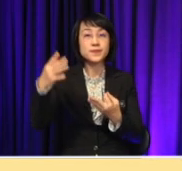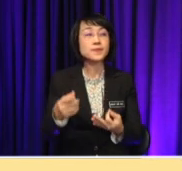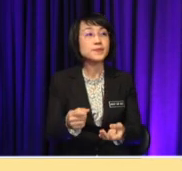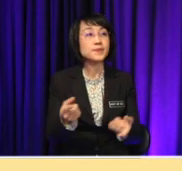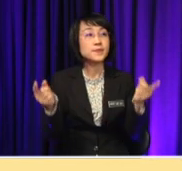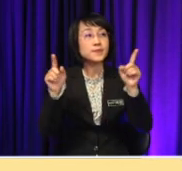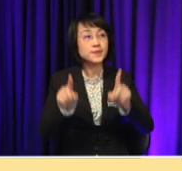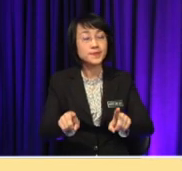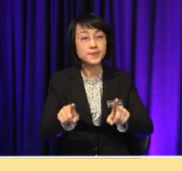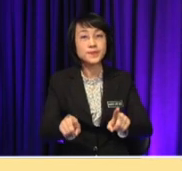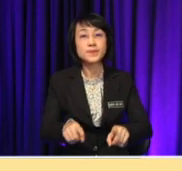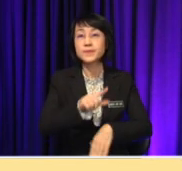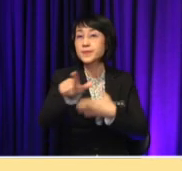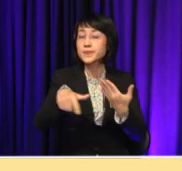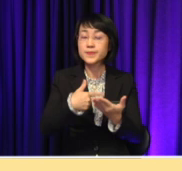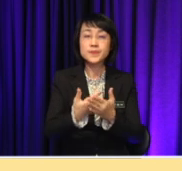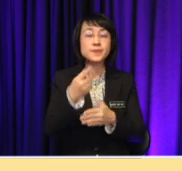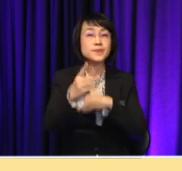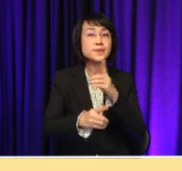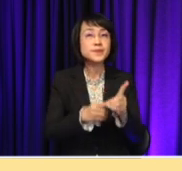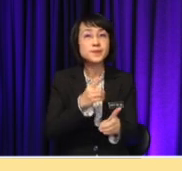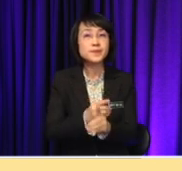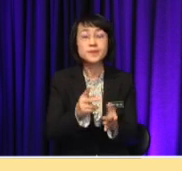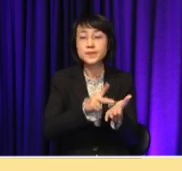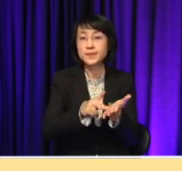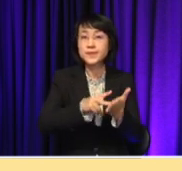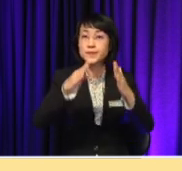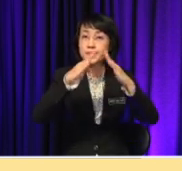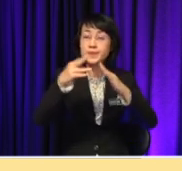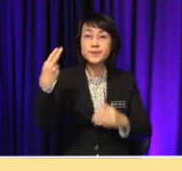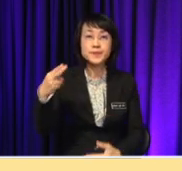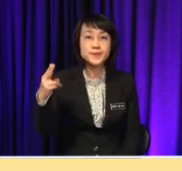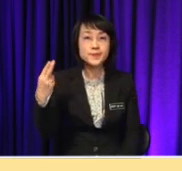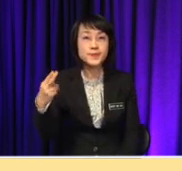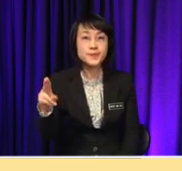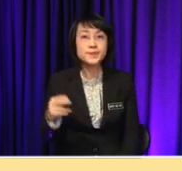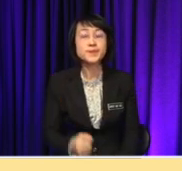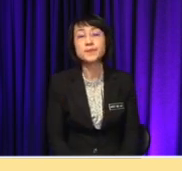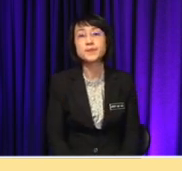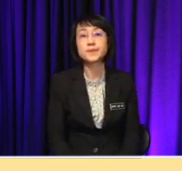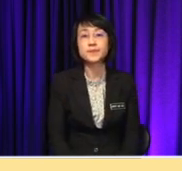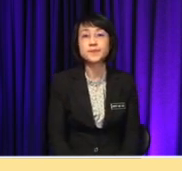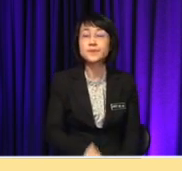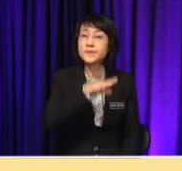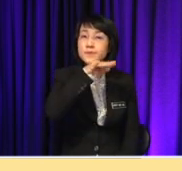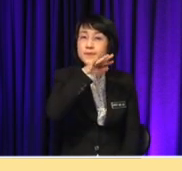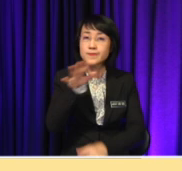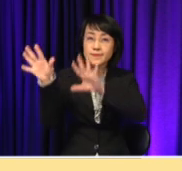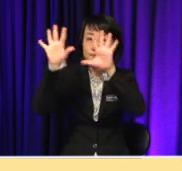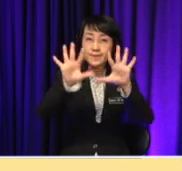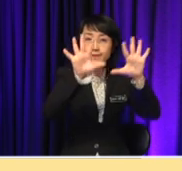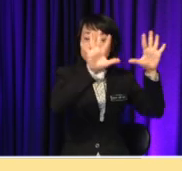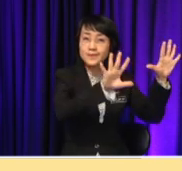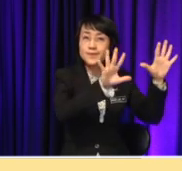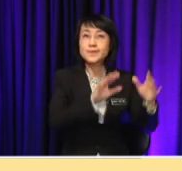di seluruh dunia yang pertama adalah kesan rumah hijau nah oke yang kedua adalah jerebu jerebu ini dimasasak